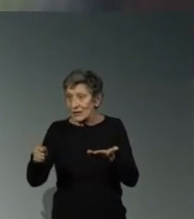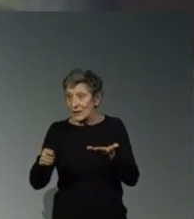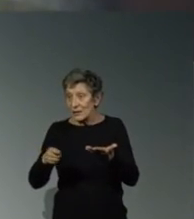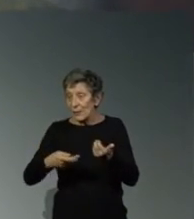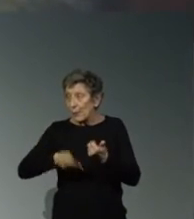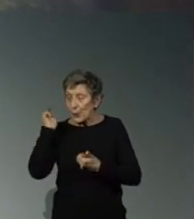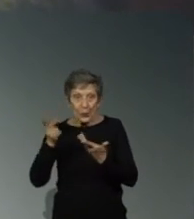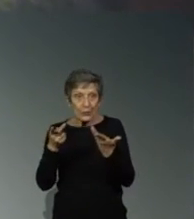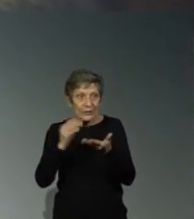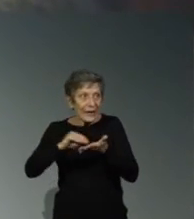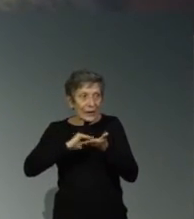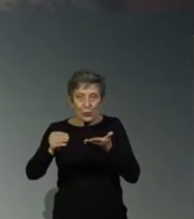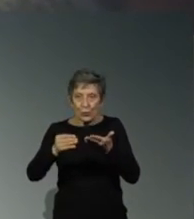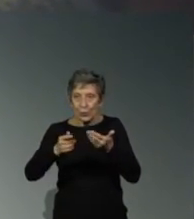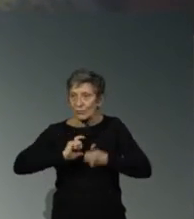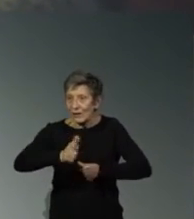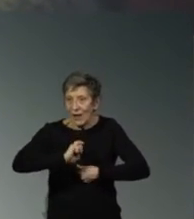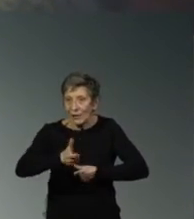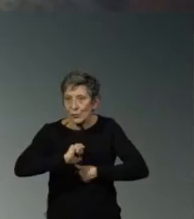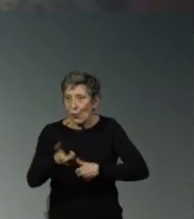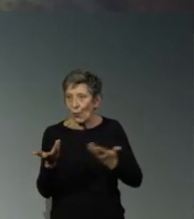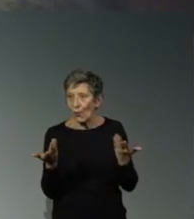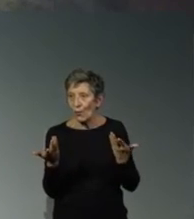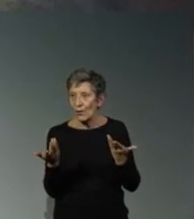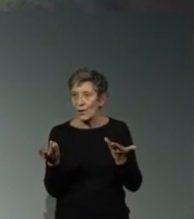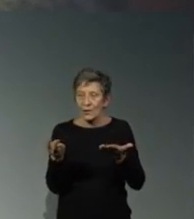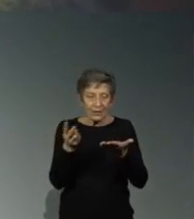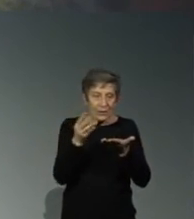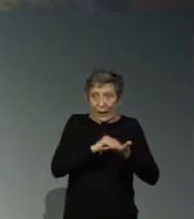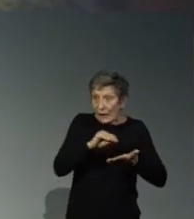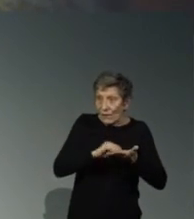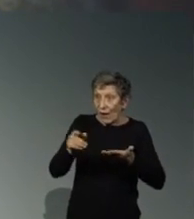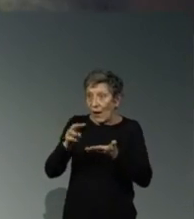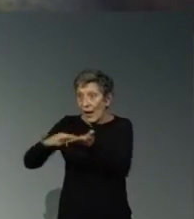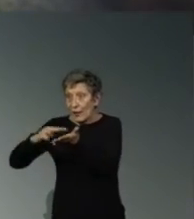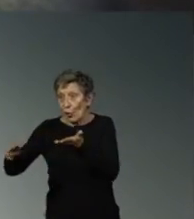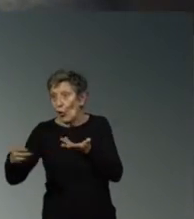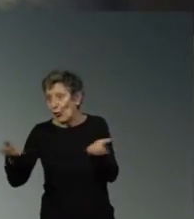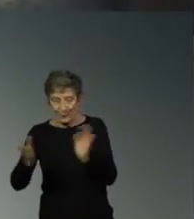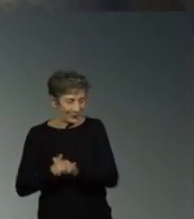dans l'interaction en fait, entre les lecteurs, entre l'écrivain, etc.